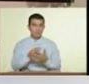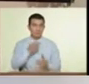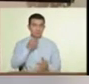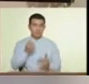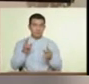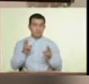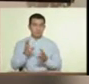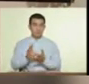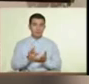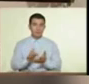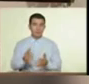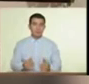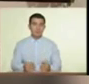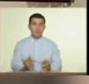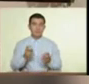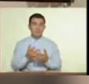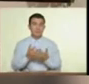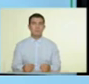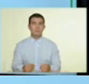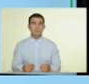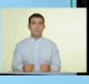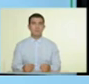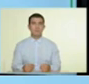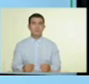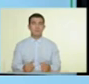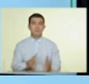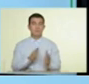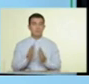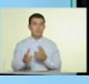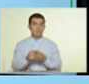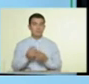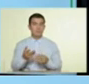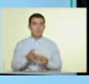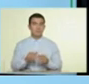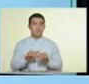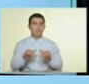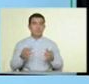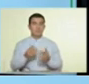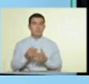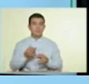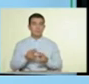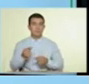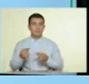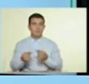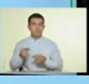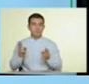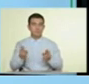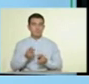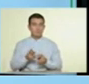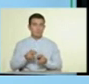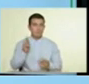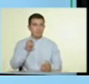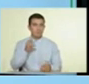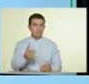mavzuni yozib oling. Masalalar yechish. Keling avval ko'paytirishning taqsimot qonunlarini takrorlab